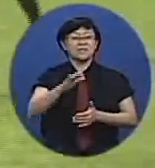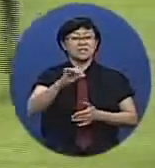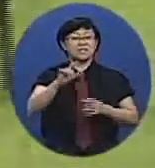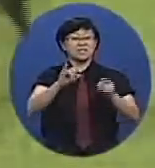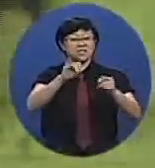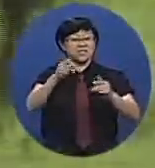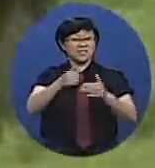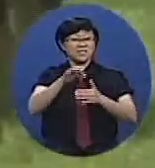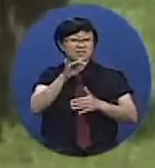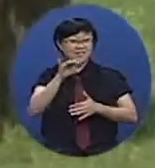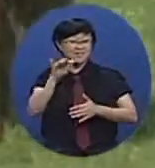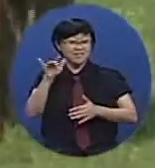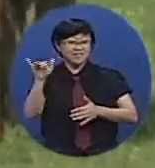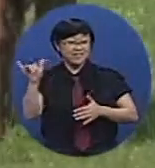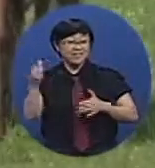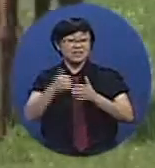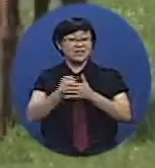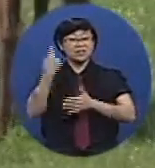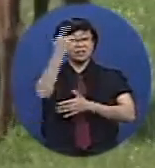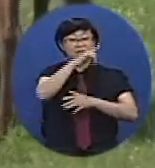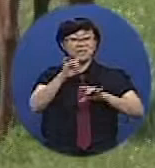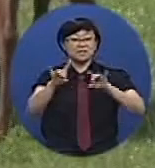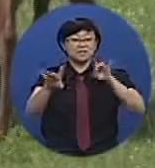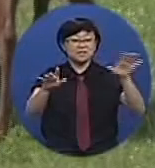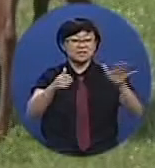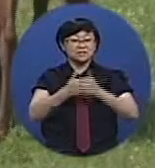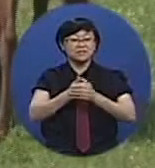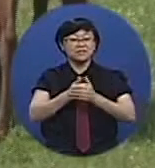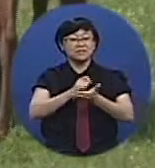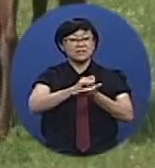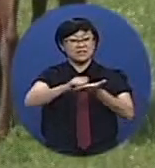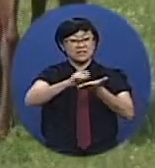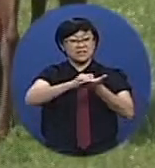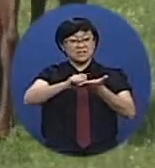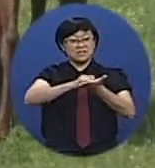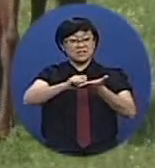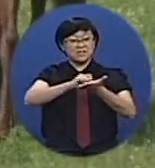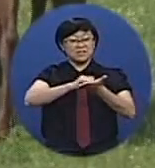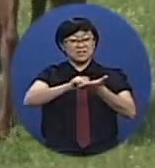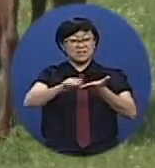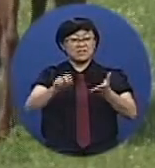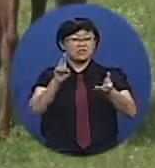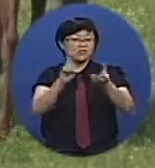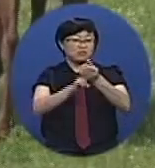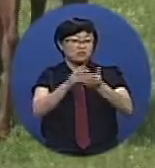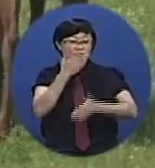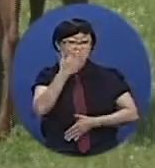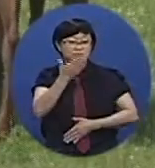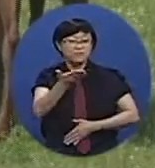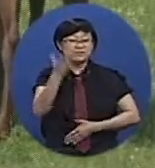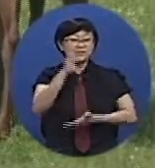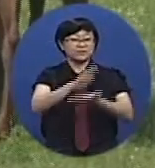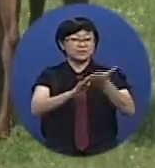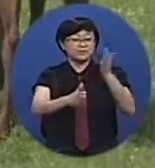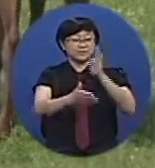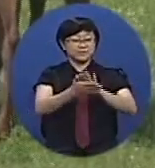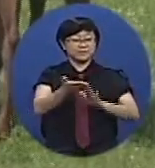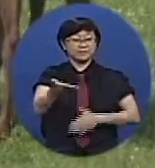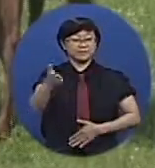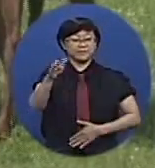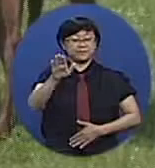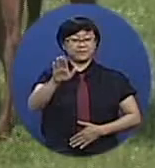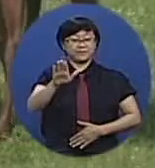있어 있어 일러 일러 일마다 쓰여져 감출 수가 없는데